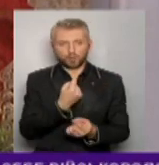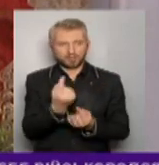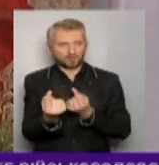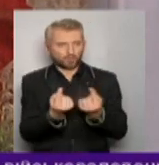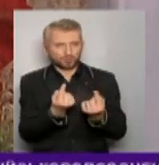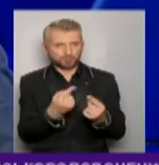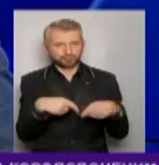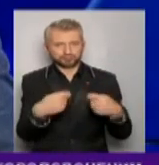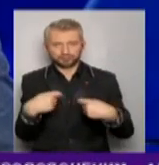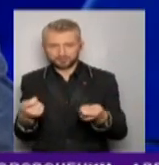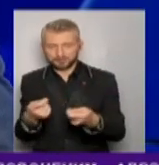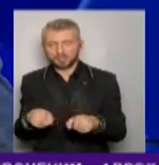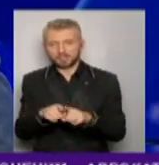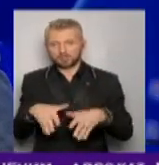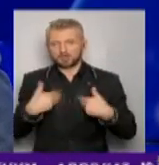виявляють єдність.